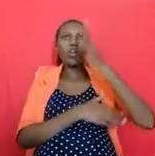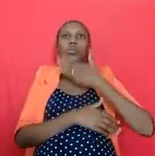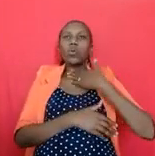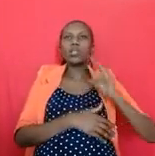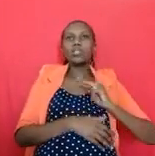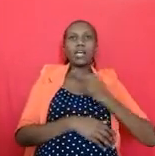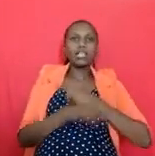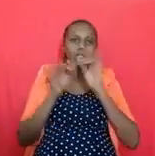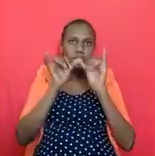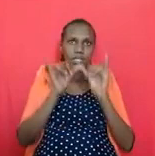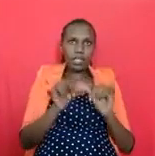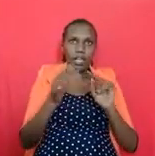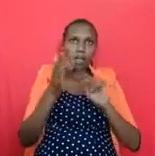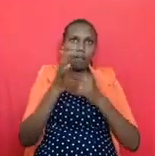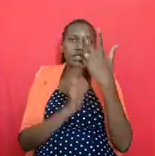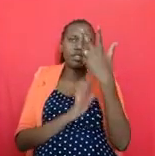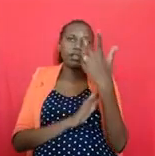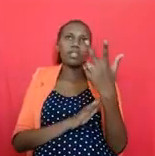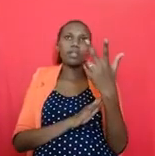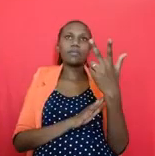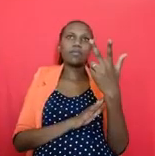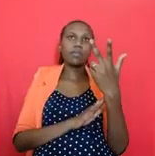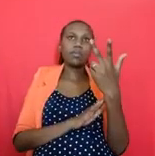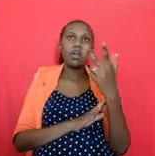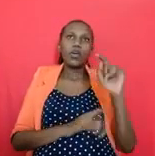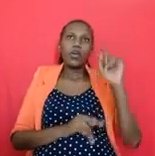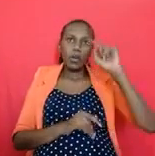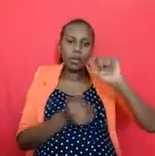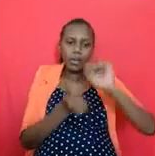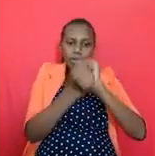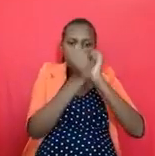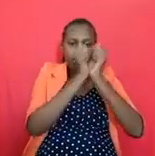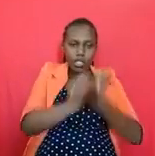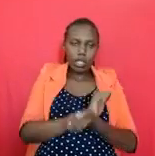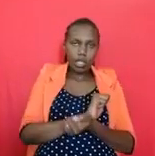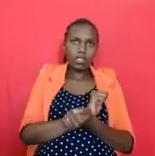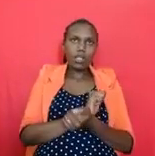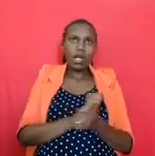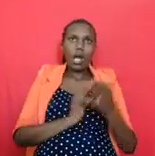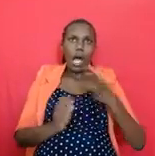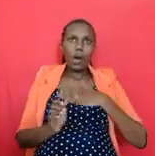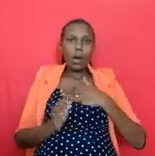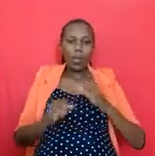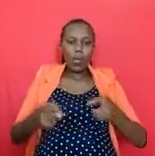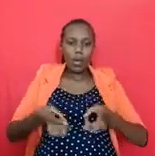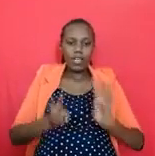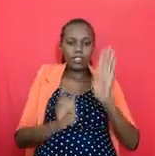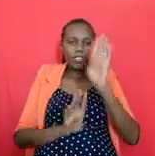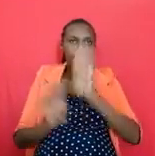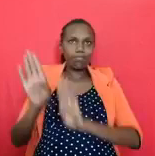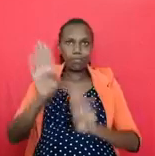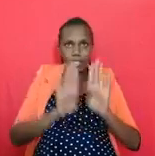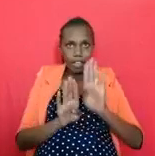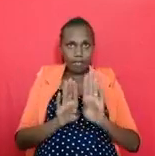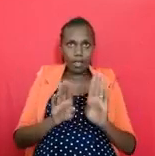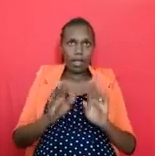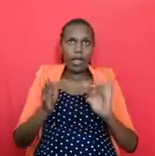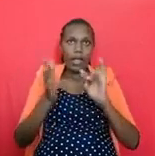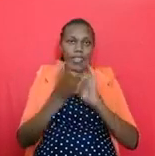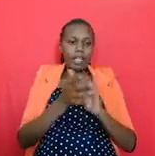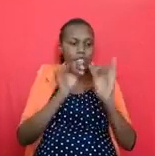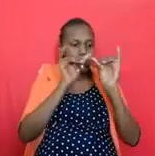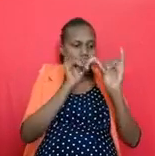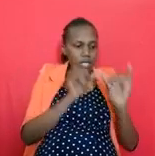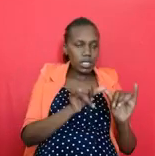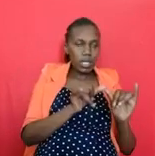angienda tuikare undu wa gatatu no muhaka tugarurwo mwikire witu wa maundu nigetha